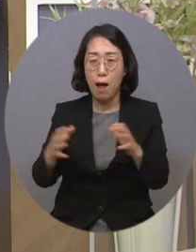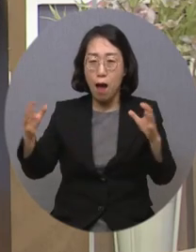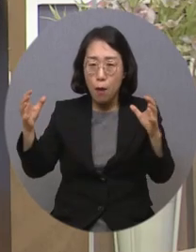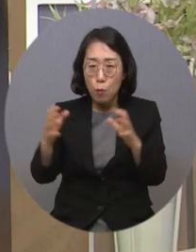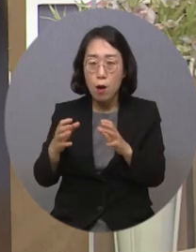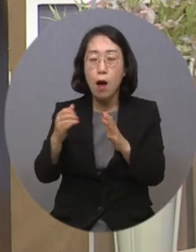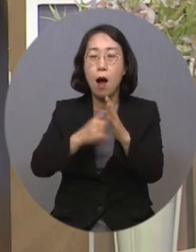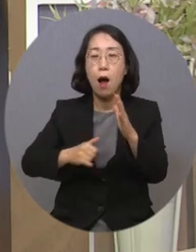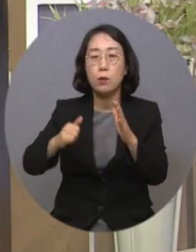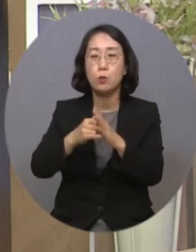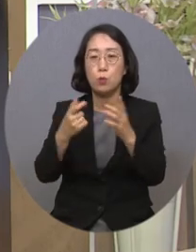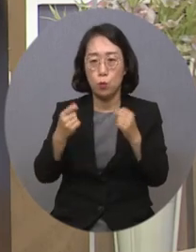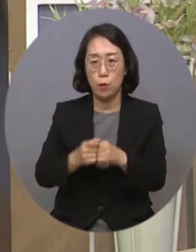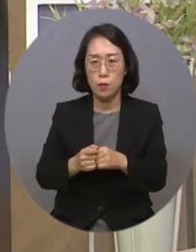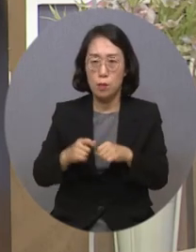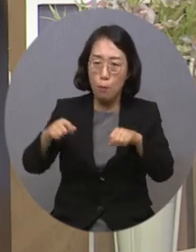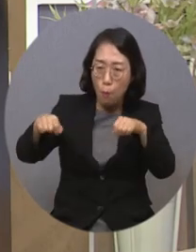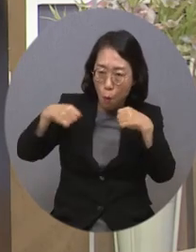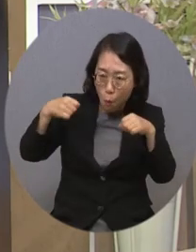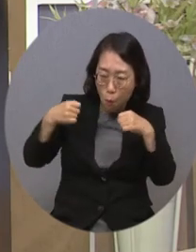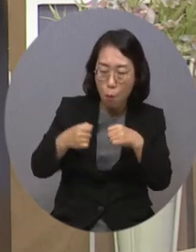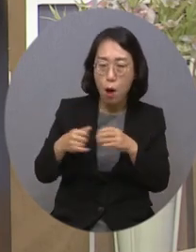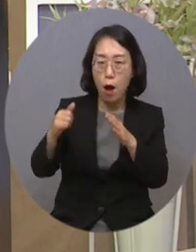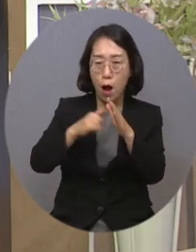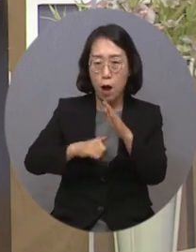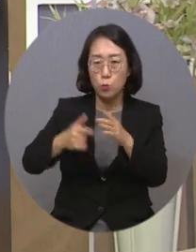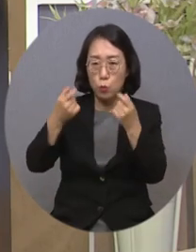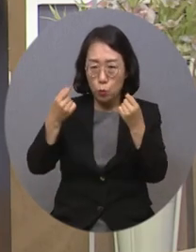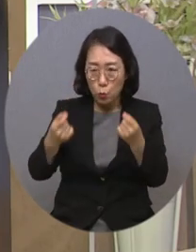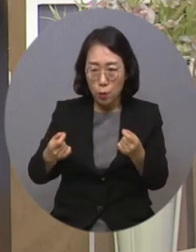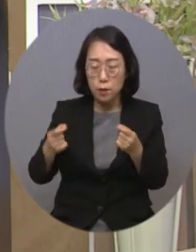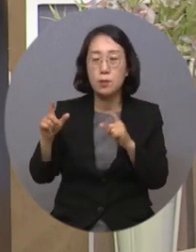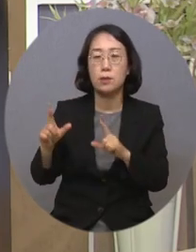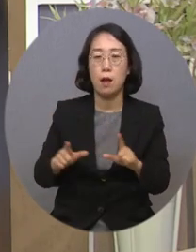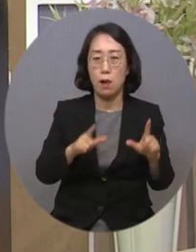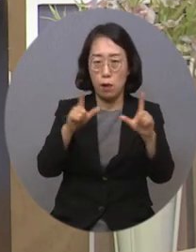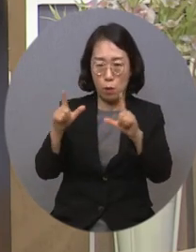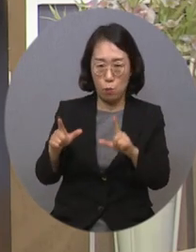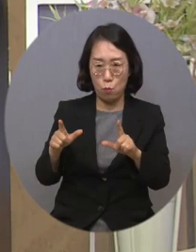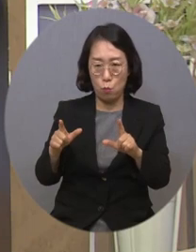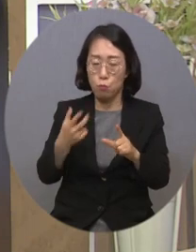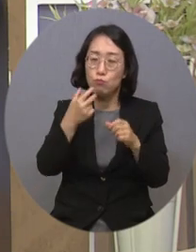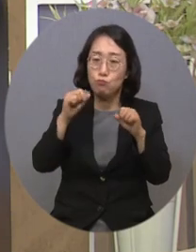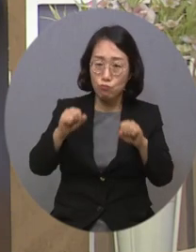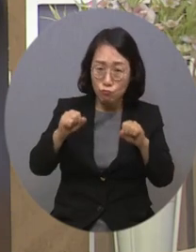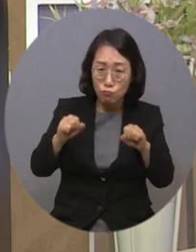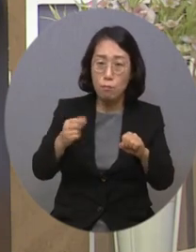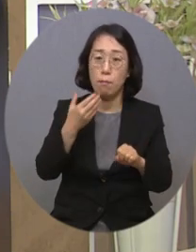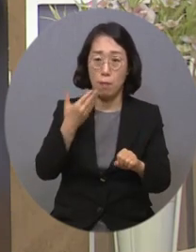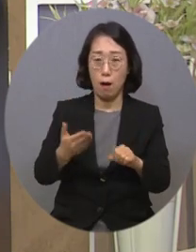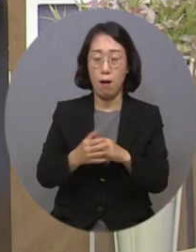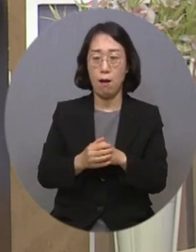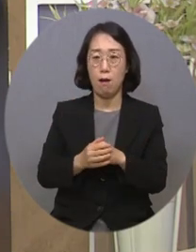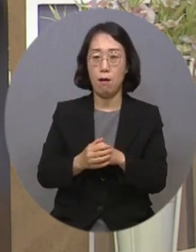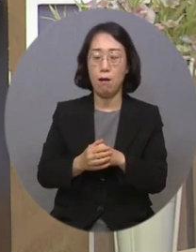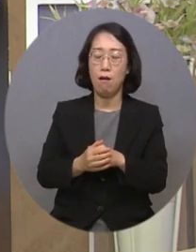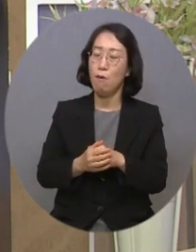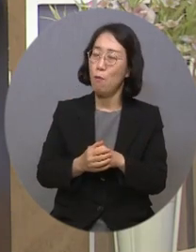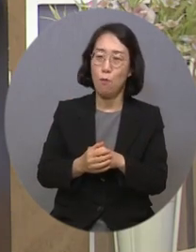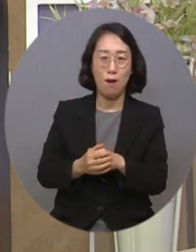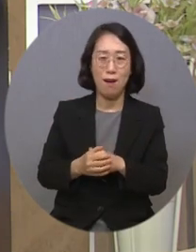힘든 시절이었는데도 같이 가족처럼 거느리고 먹고 사신 거잖아요. 네네. 정말